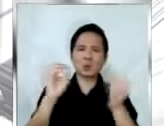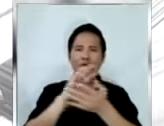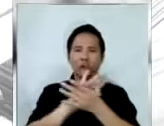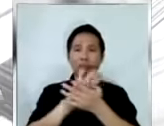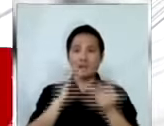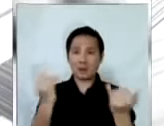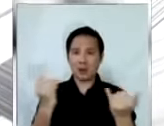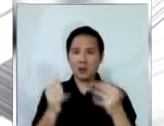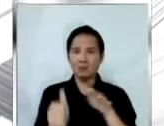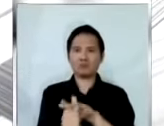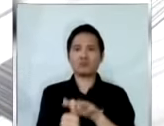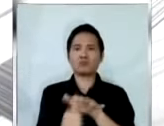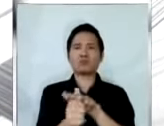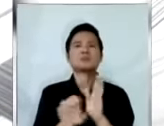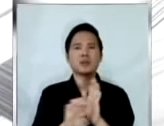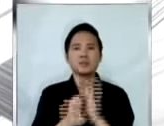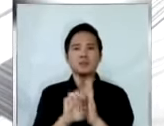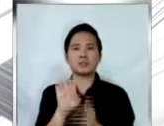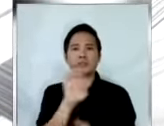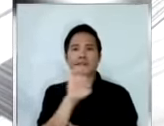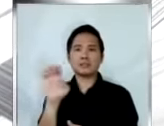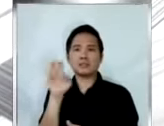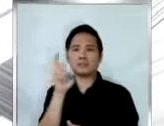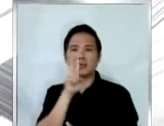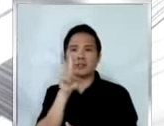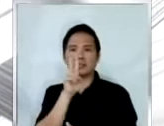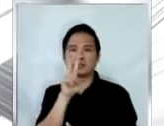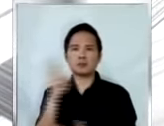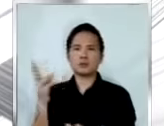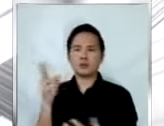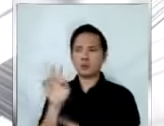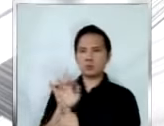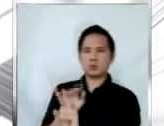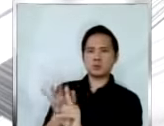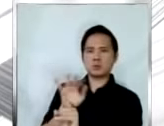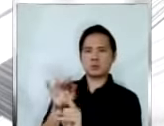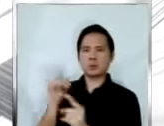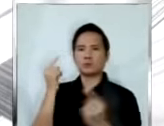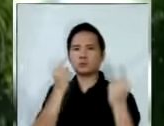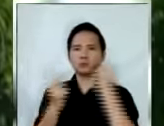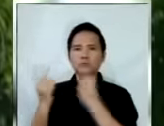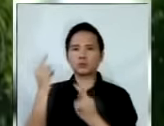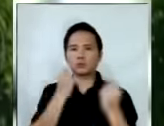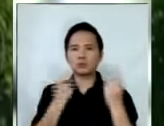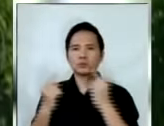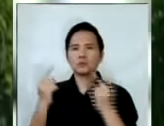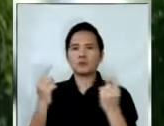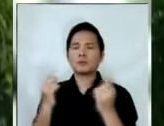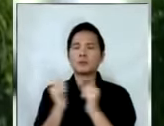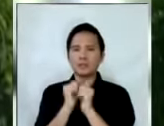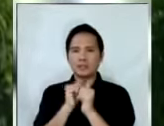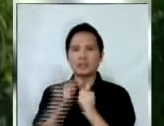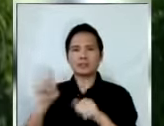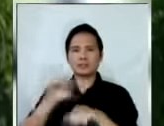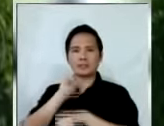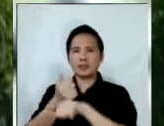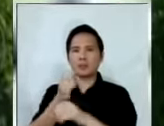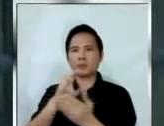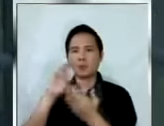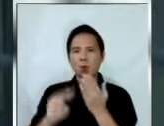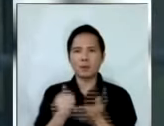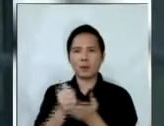itinuturing dahilan ng mga mababatas sa Eastern Visayas ang ngatid probinsya program ng pamahalaan. Tumaas din ang bilang ng COVID-19 sa Lanao